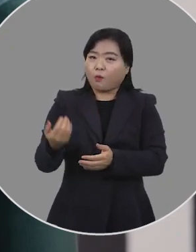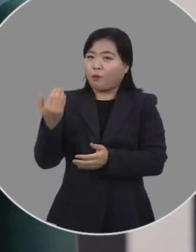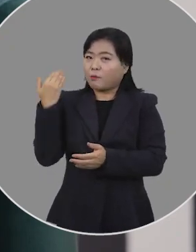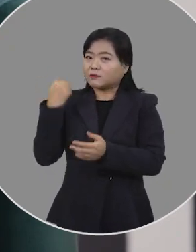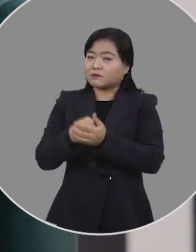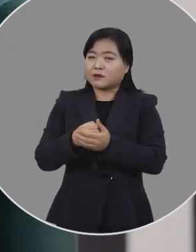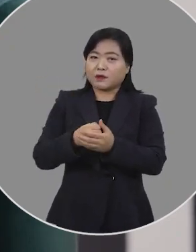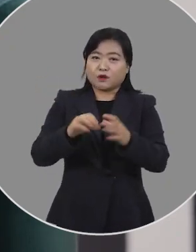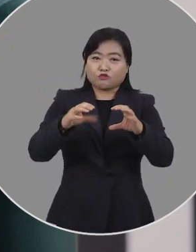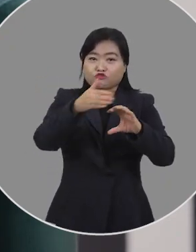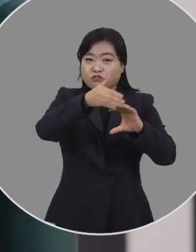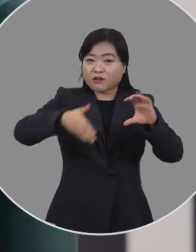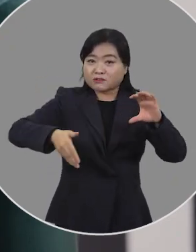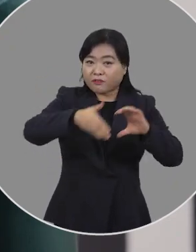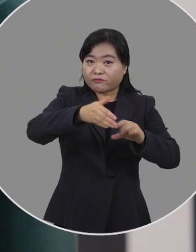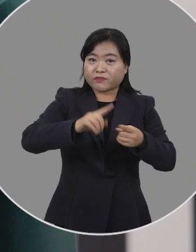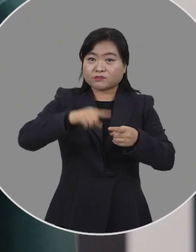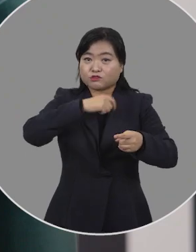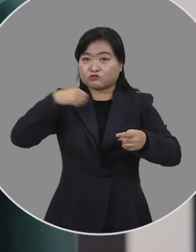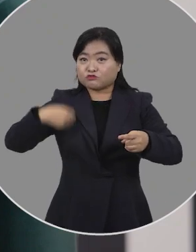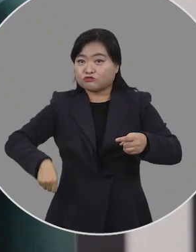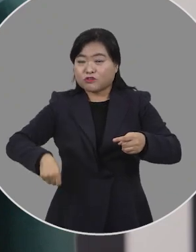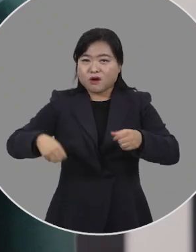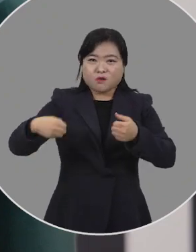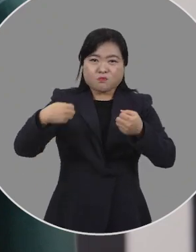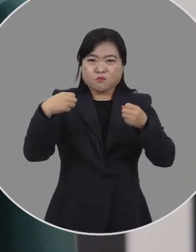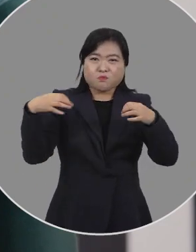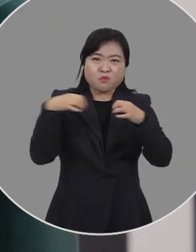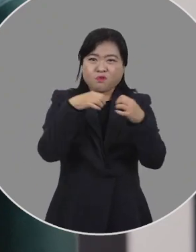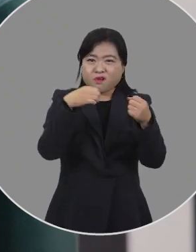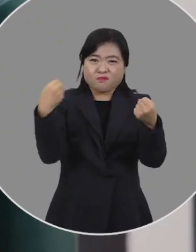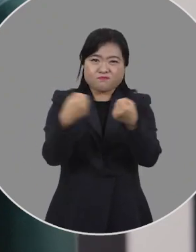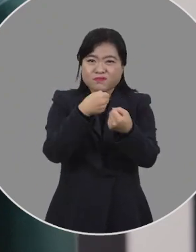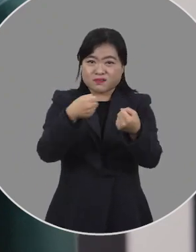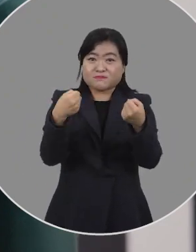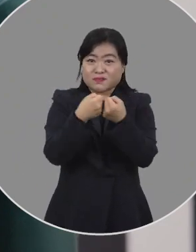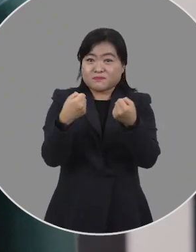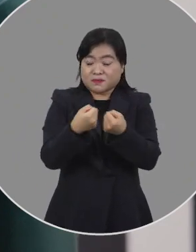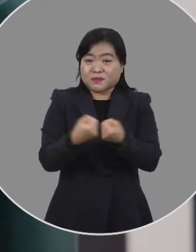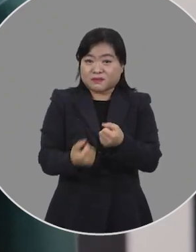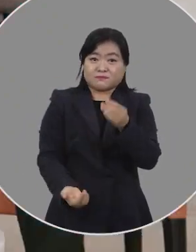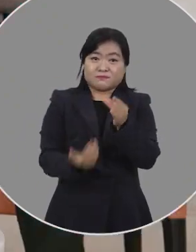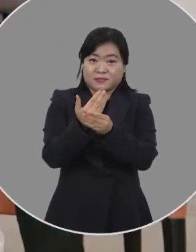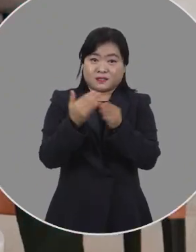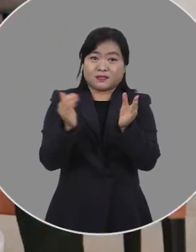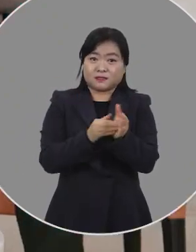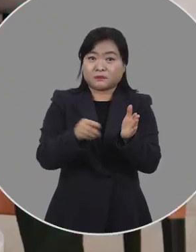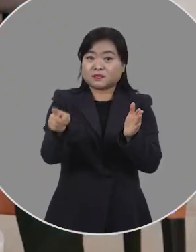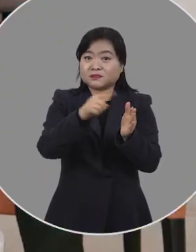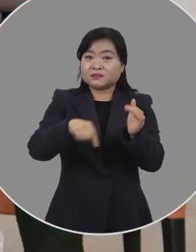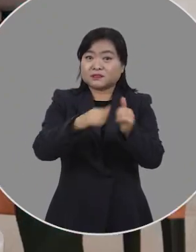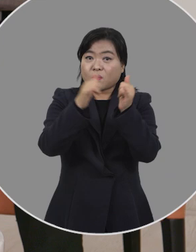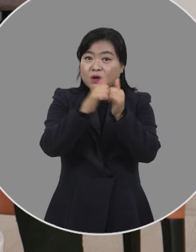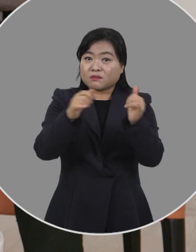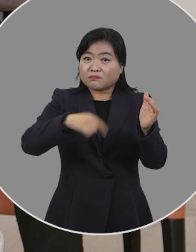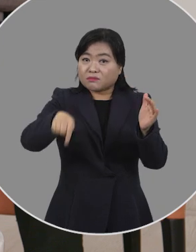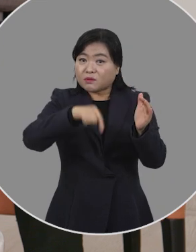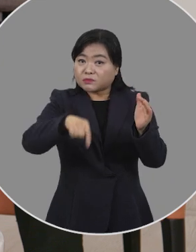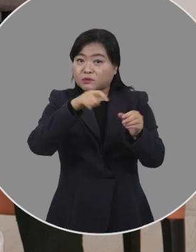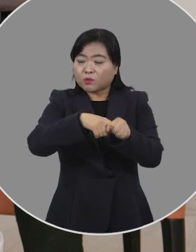그 국경선을 두고 중국과 이렇게 폭력 사태도 봤지만 그 사회